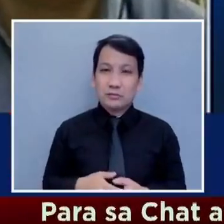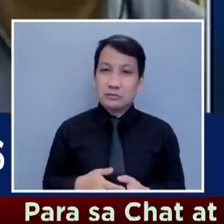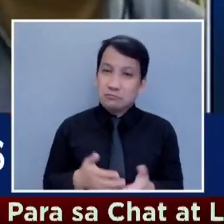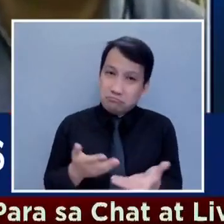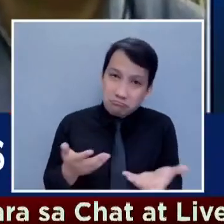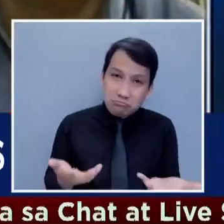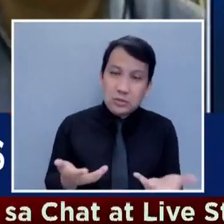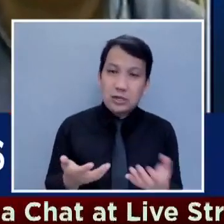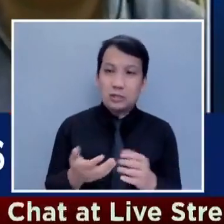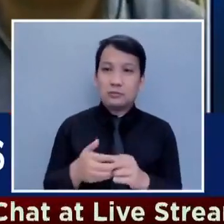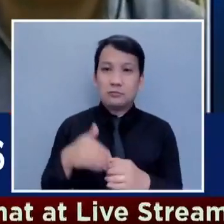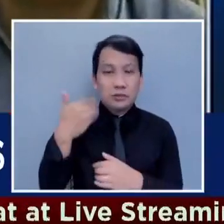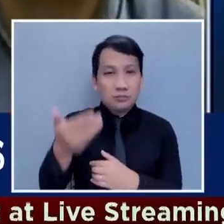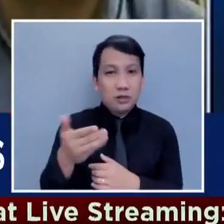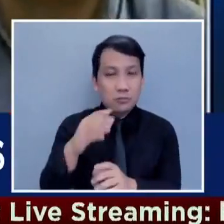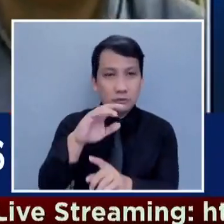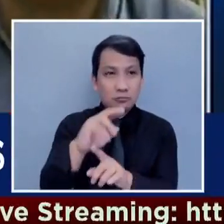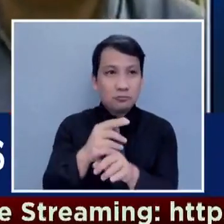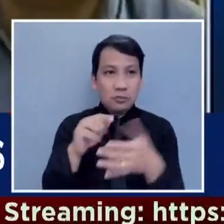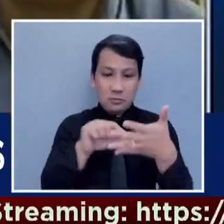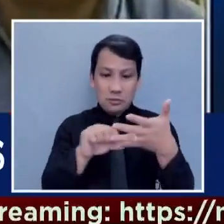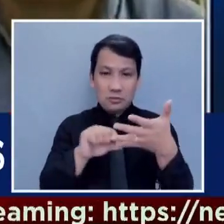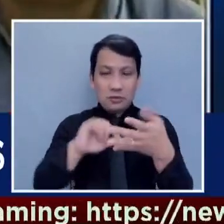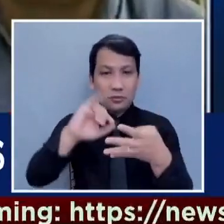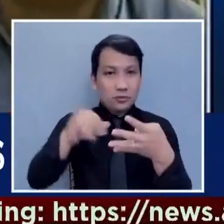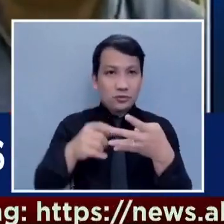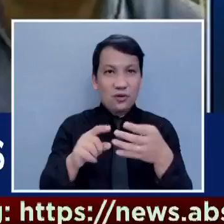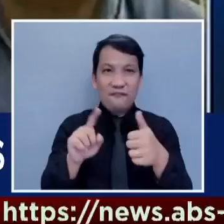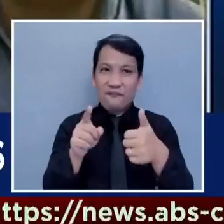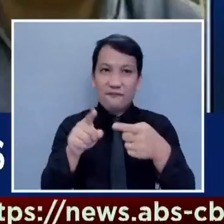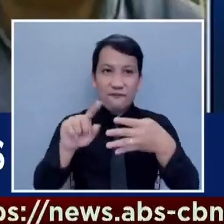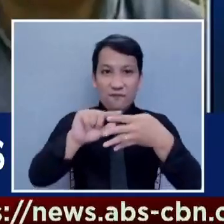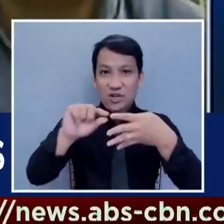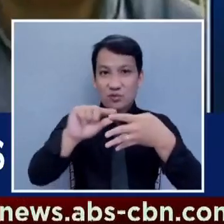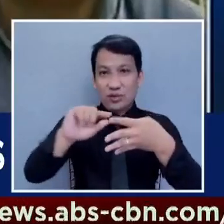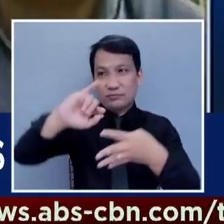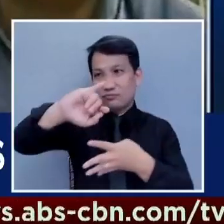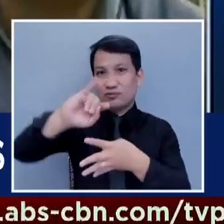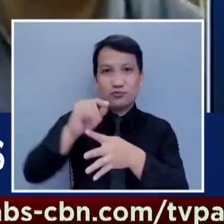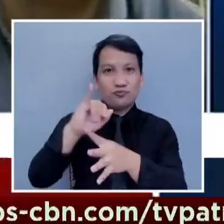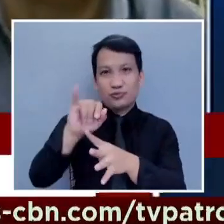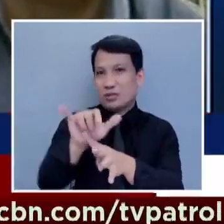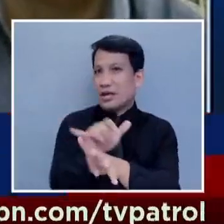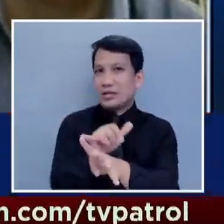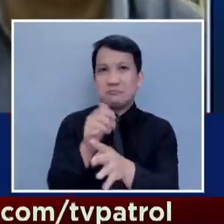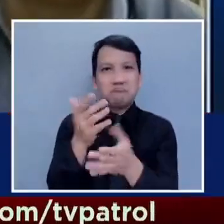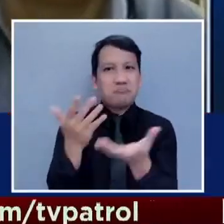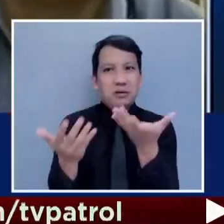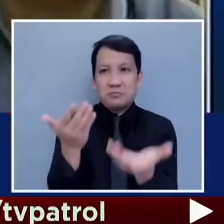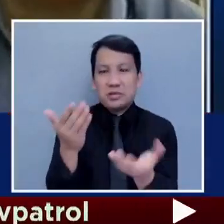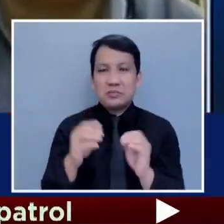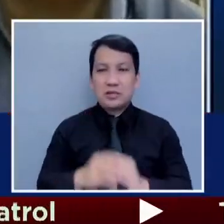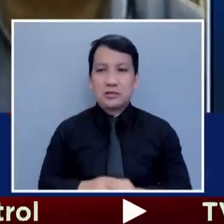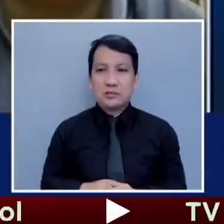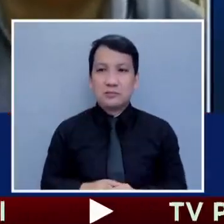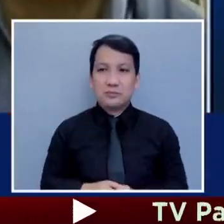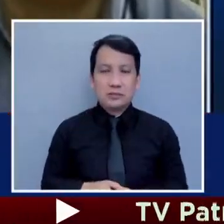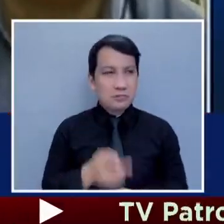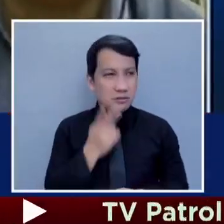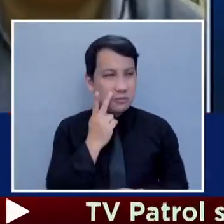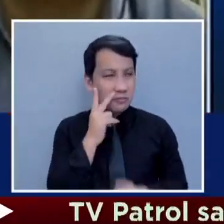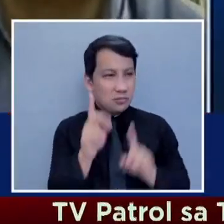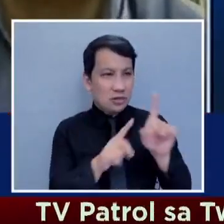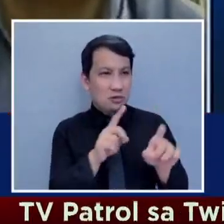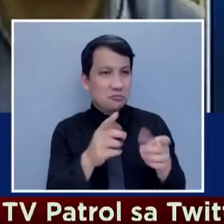in by end of June or first week of July. So pag ganyan na USEC, masasabi na natin baka